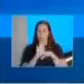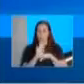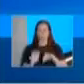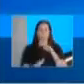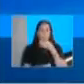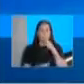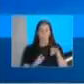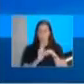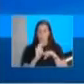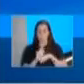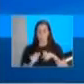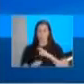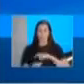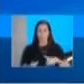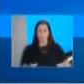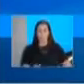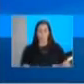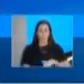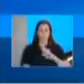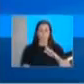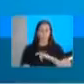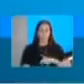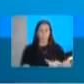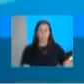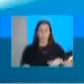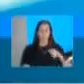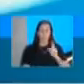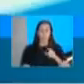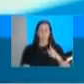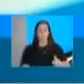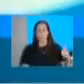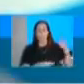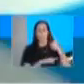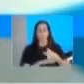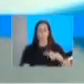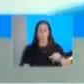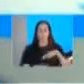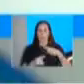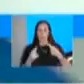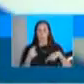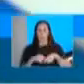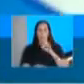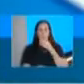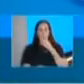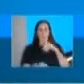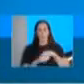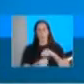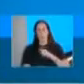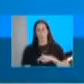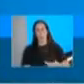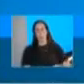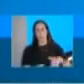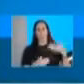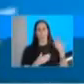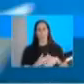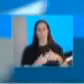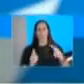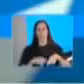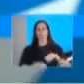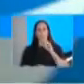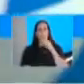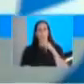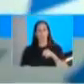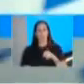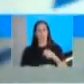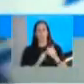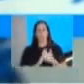חוק הנוער בחוק הרשויות המקומיות, שבכל רשות מקומית צריך להיות מנהל שהוא אחראי על תחום הנוער ברשות מקומית. בסופו של דבר מחלקות הנוער